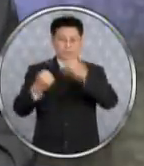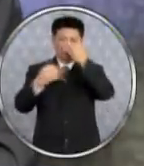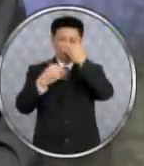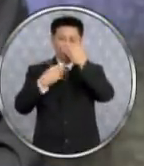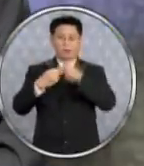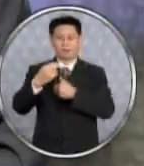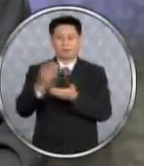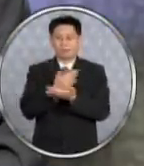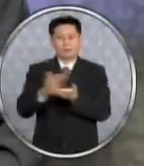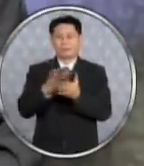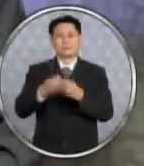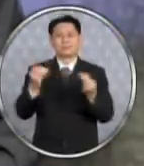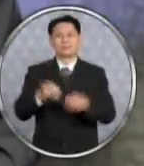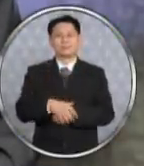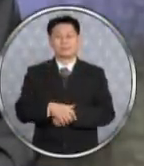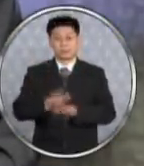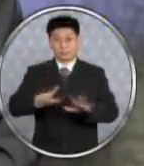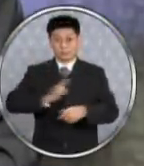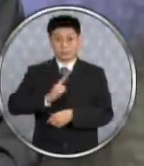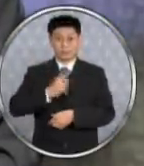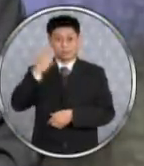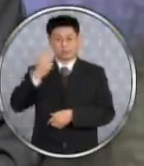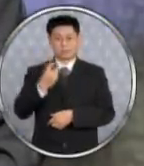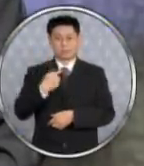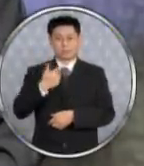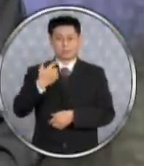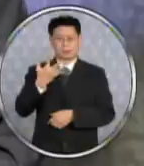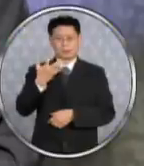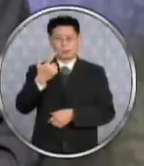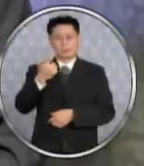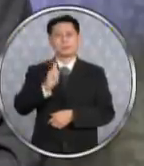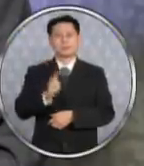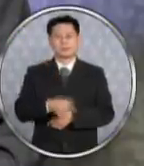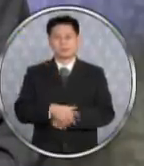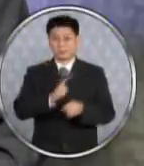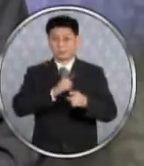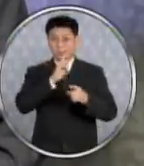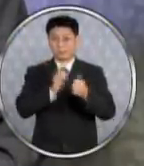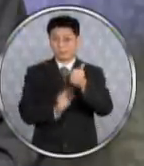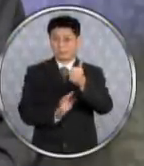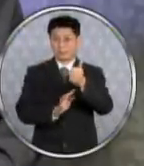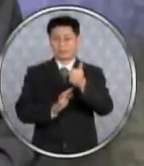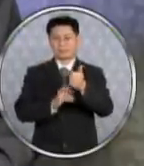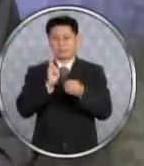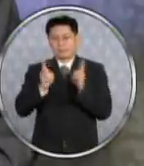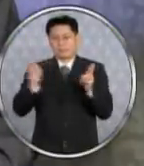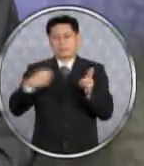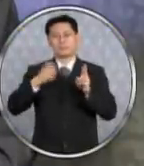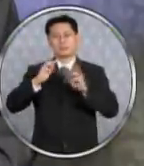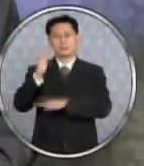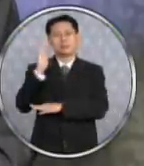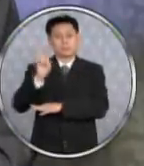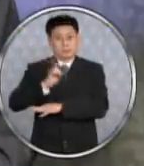来攻击我。最让我痛心的是，马总统，你的竞选团队动员了国家的机